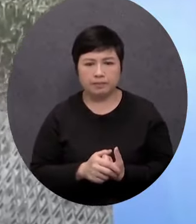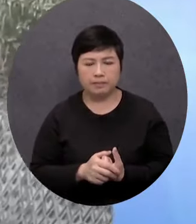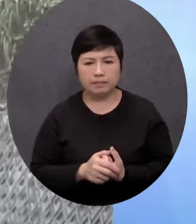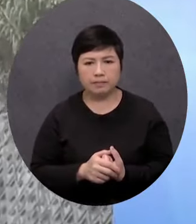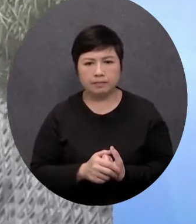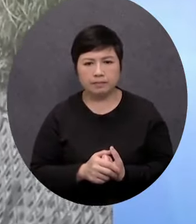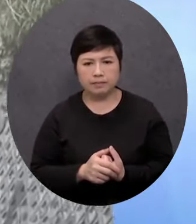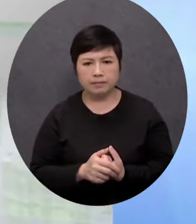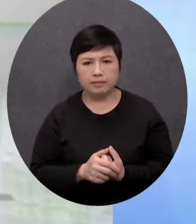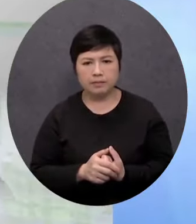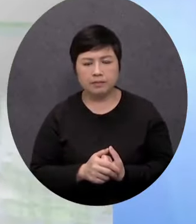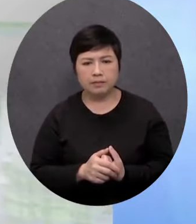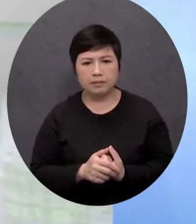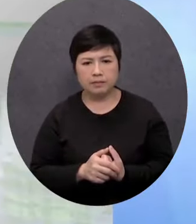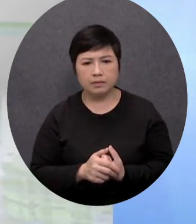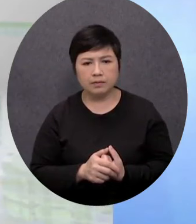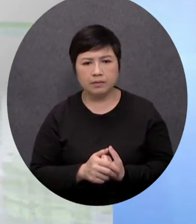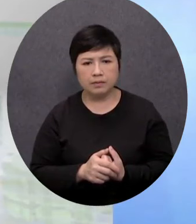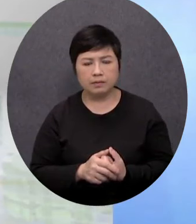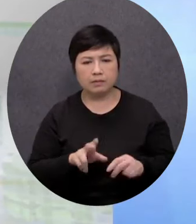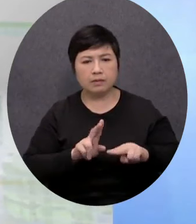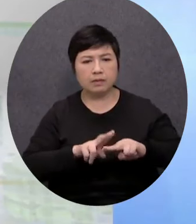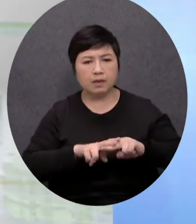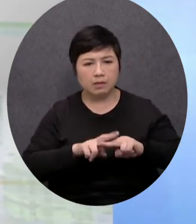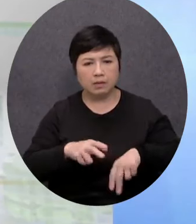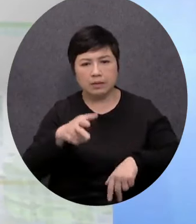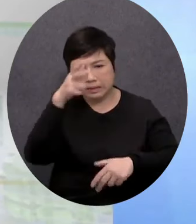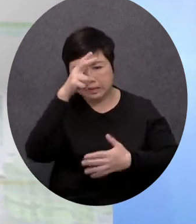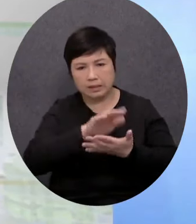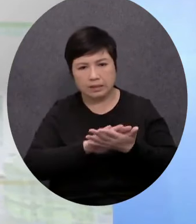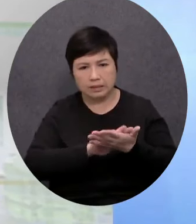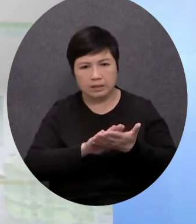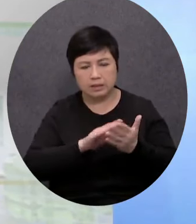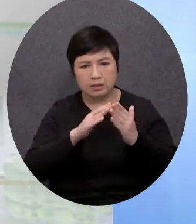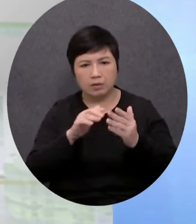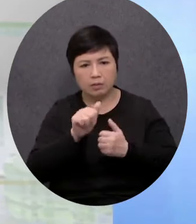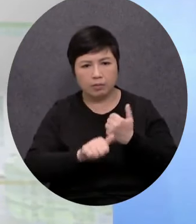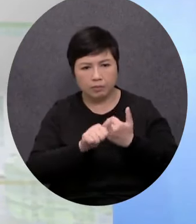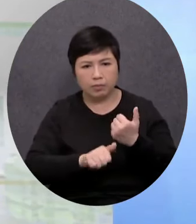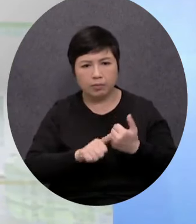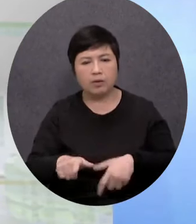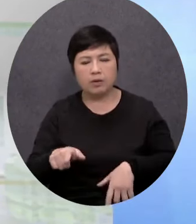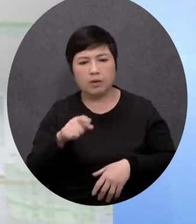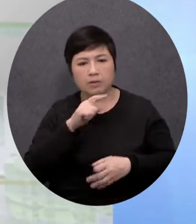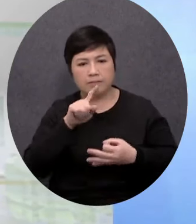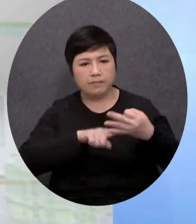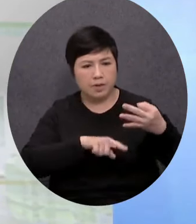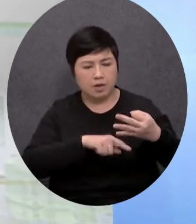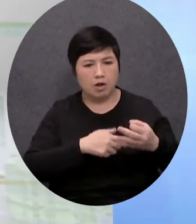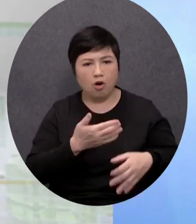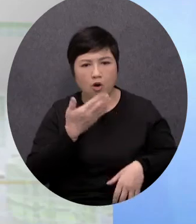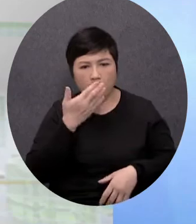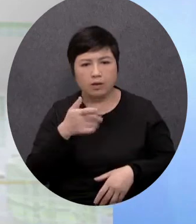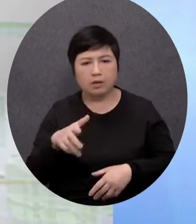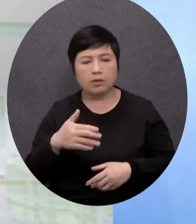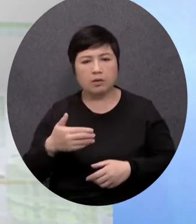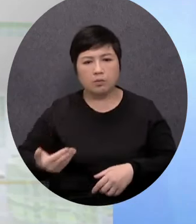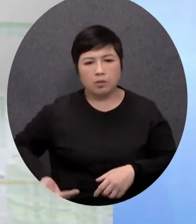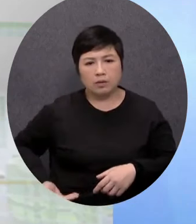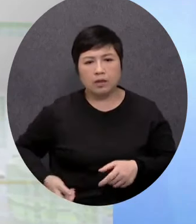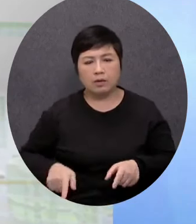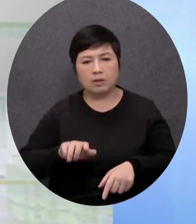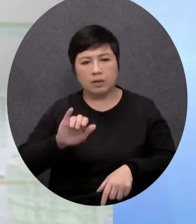導。 中共中央政治局委員、國務院副總理何立峰在廣州和訪華的美